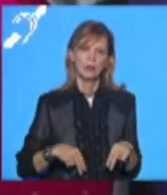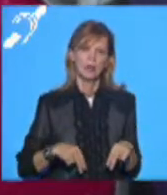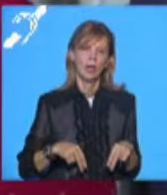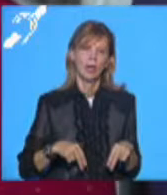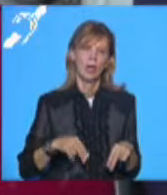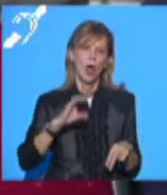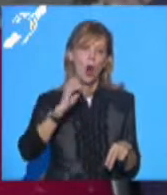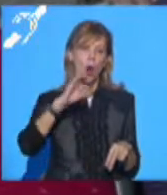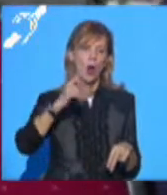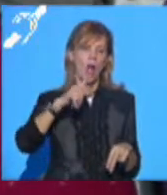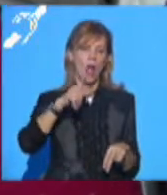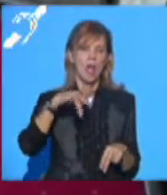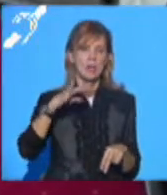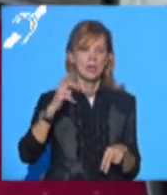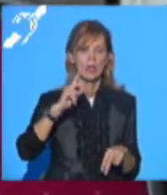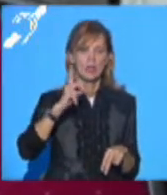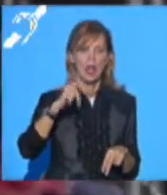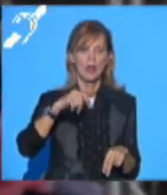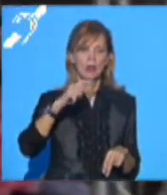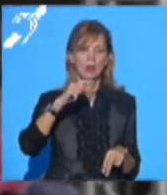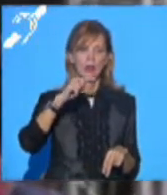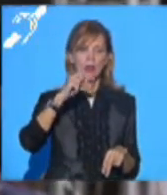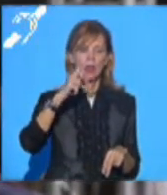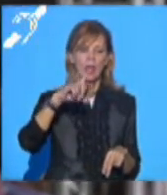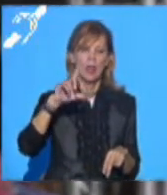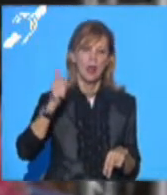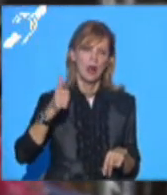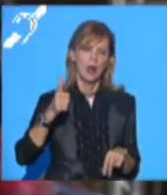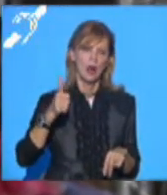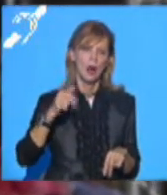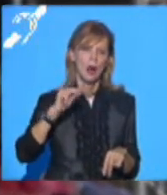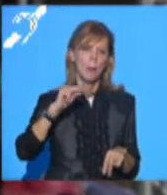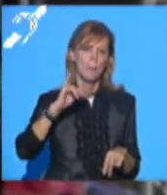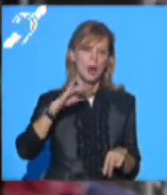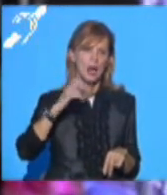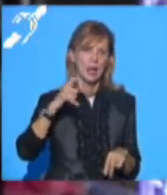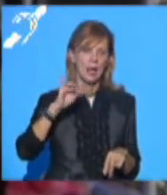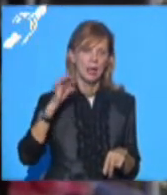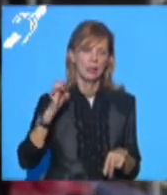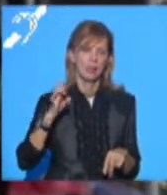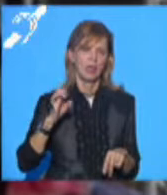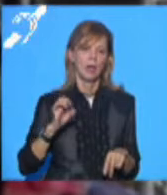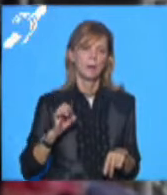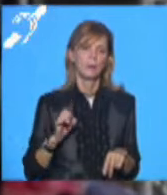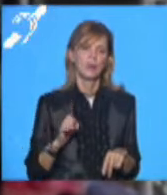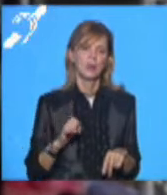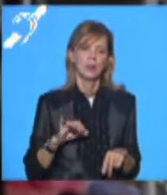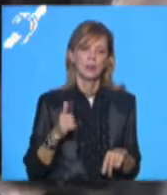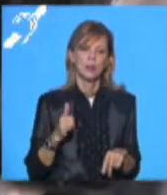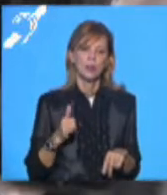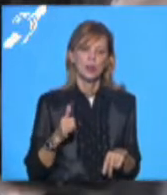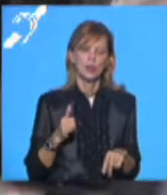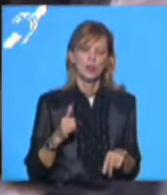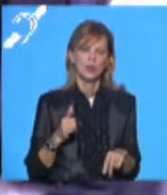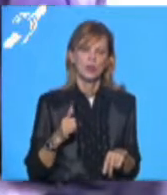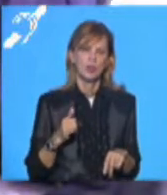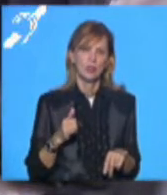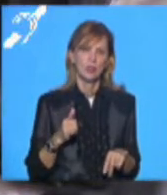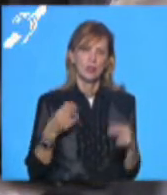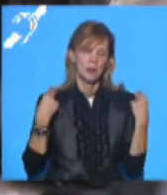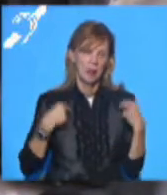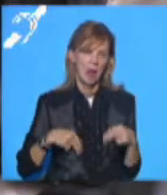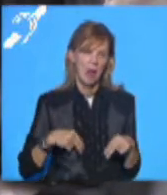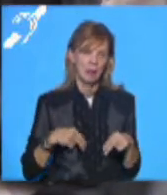ocazie, din dantelă, paiete, catifea brodată cu dantele, materiale foarte prețioase, modele extravagante, cum